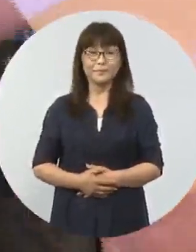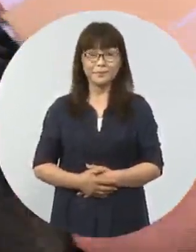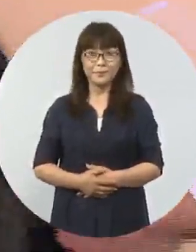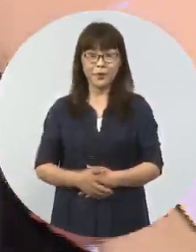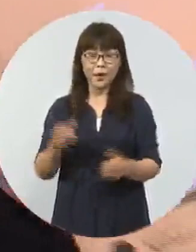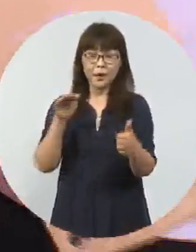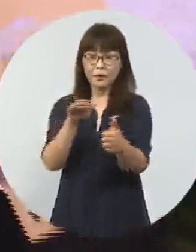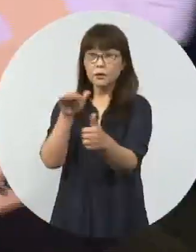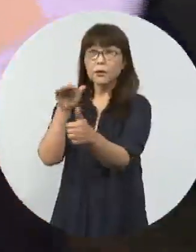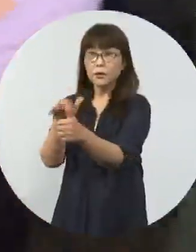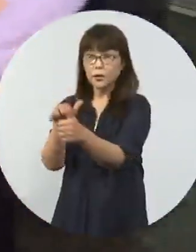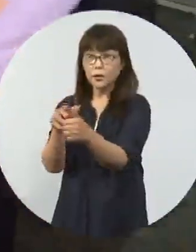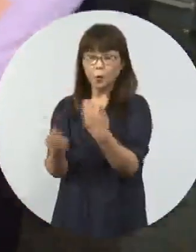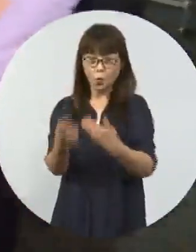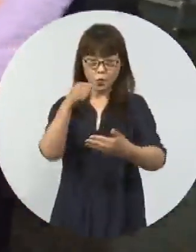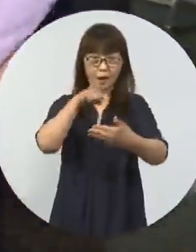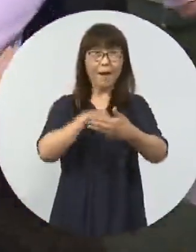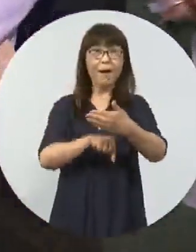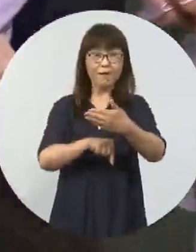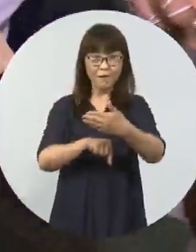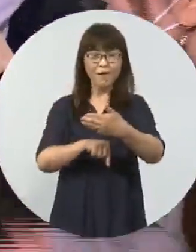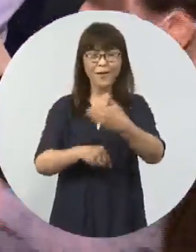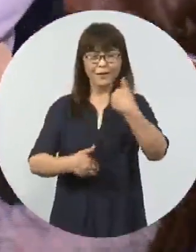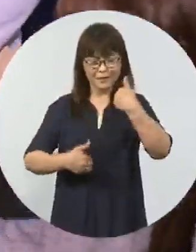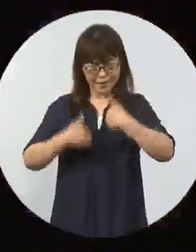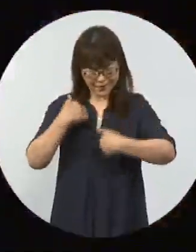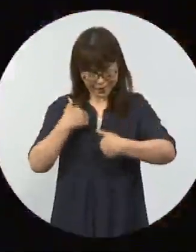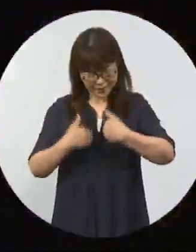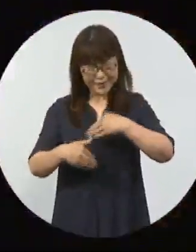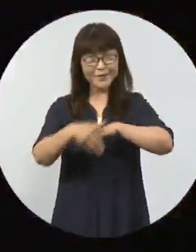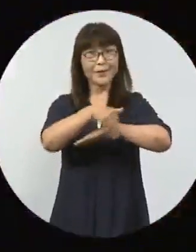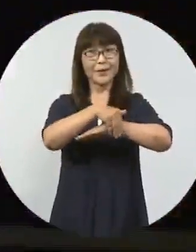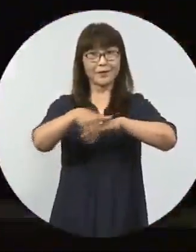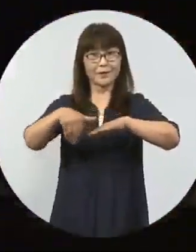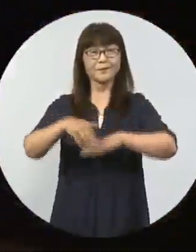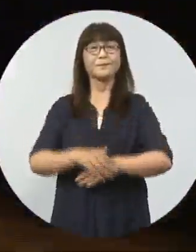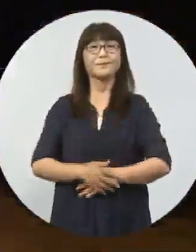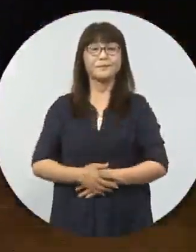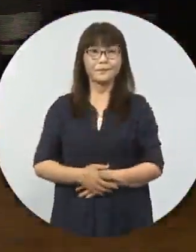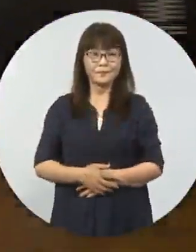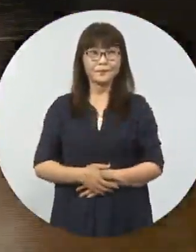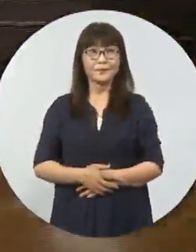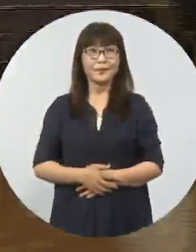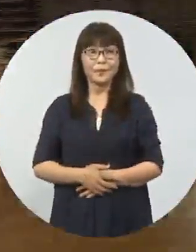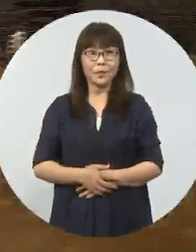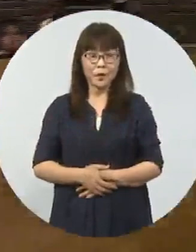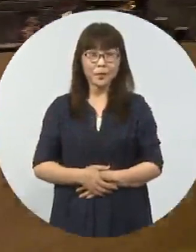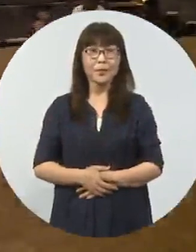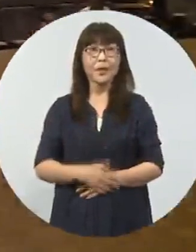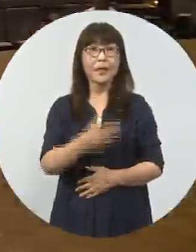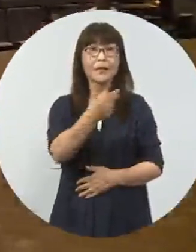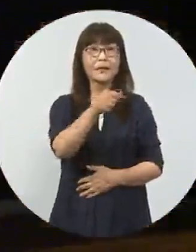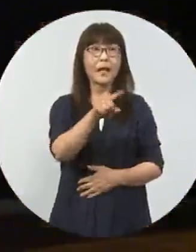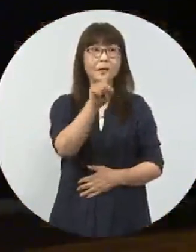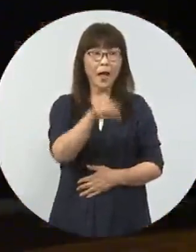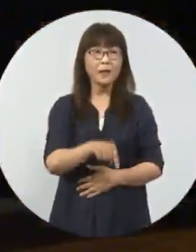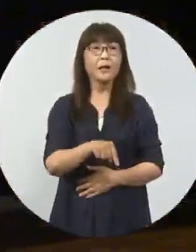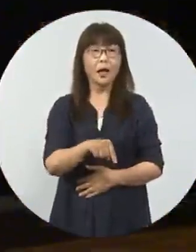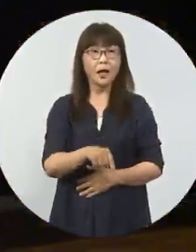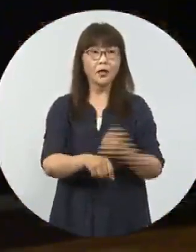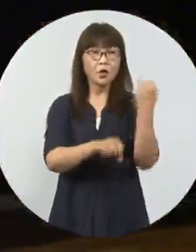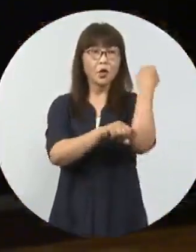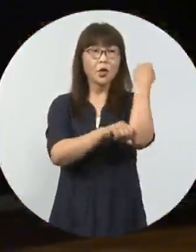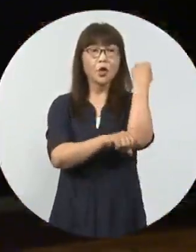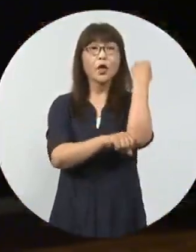人気施設の裏側はきっと楽しいはず。まずは市民シアターに関する基礎知識、舞